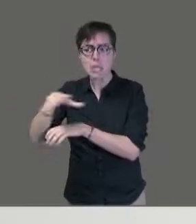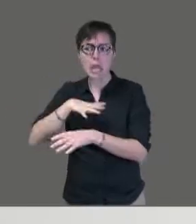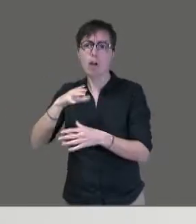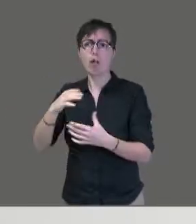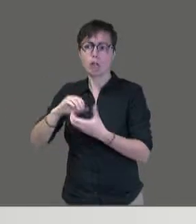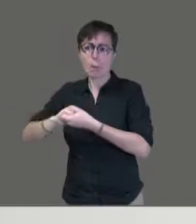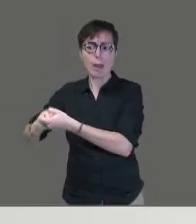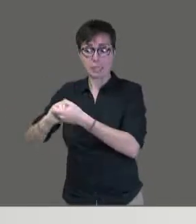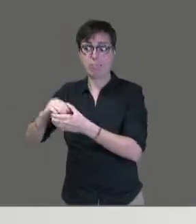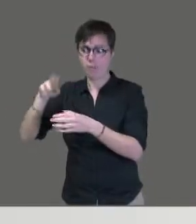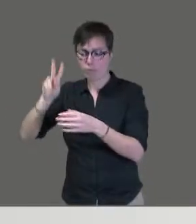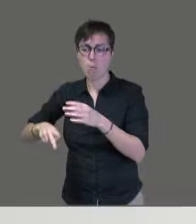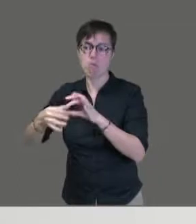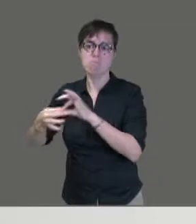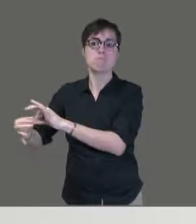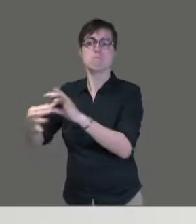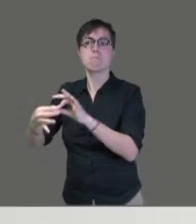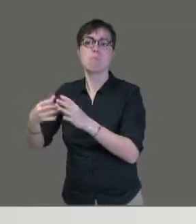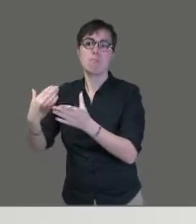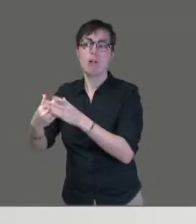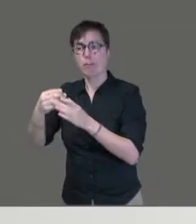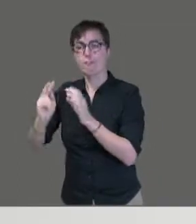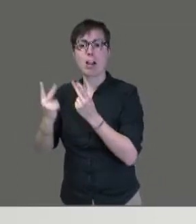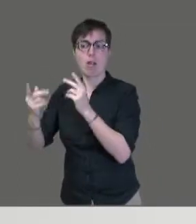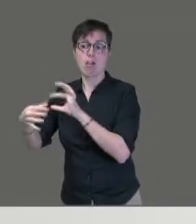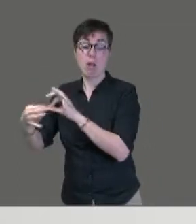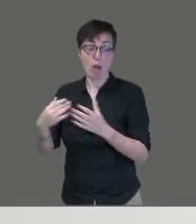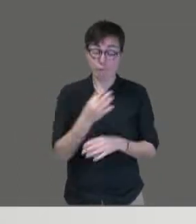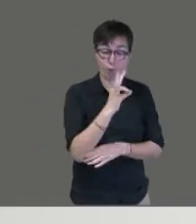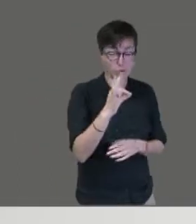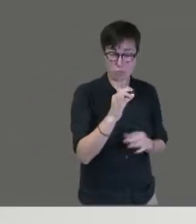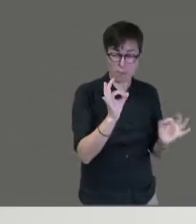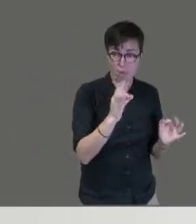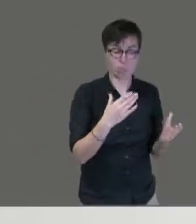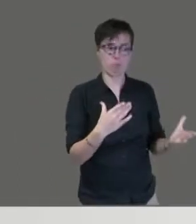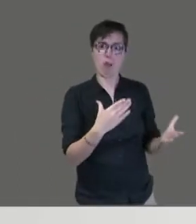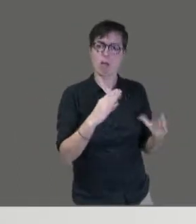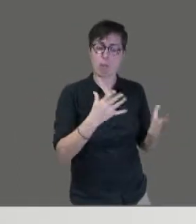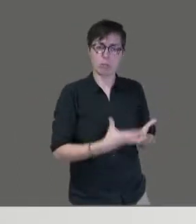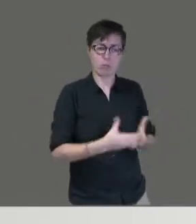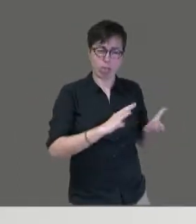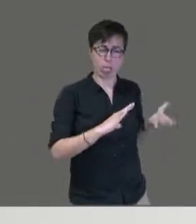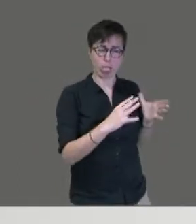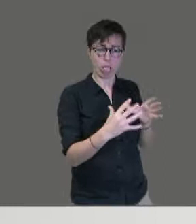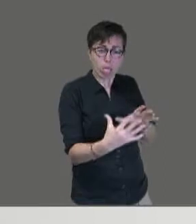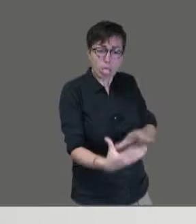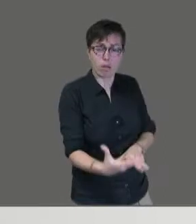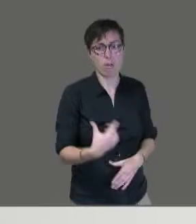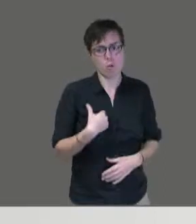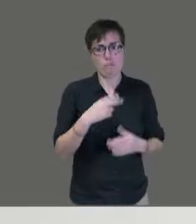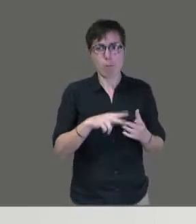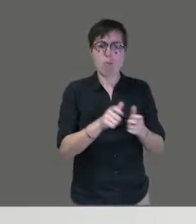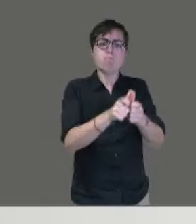principes qui vont avec. Question, comment en France en est-on arrivé là ? La grande distribution est un dispositif